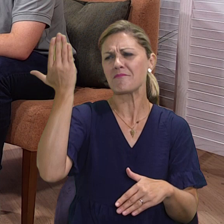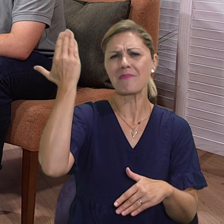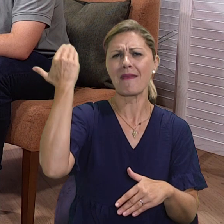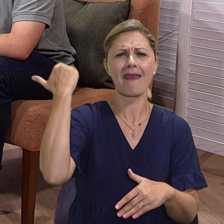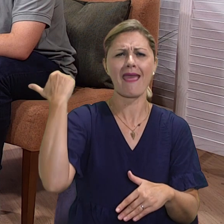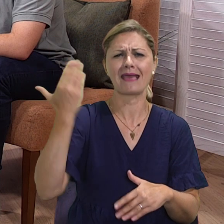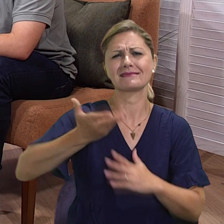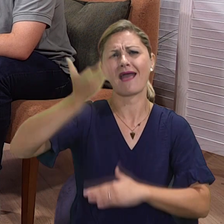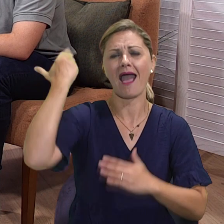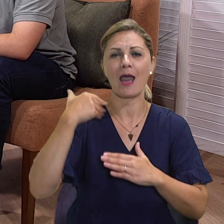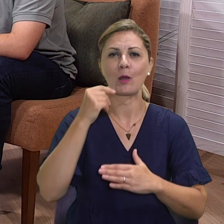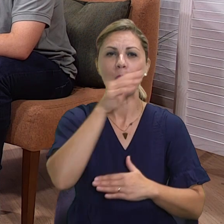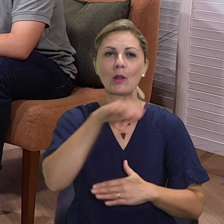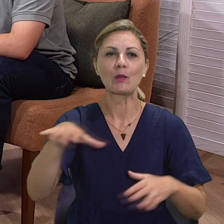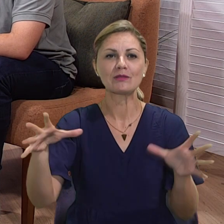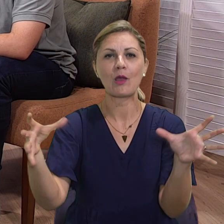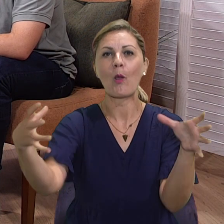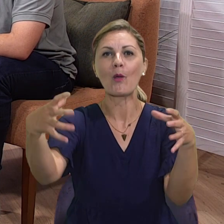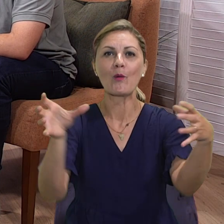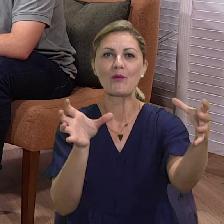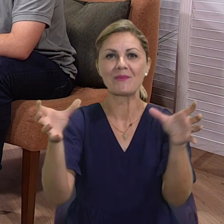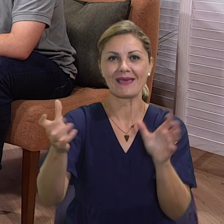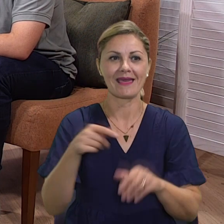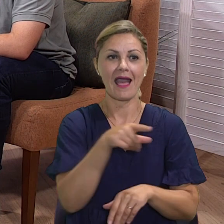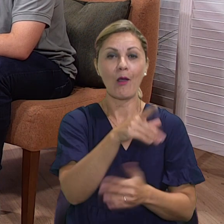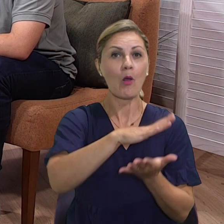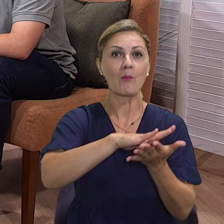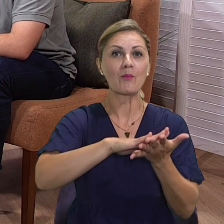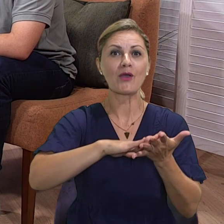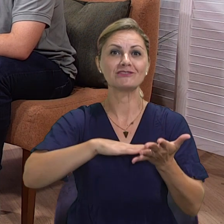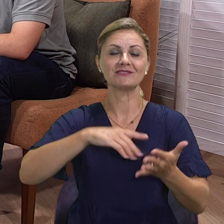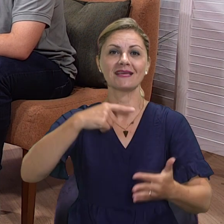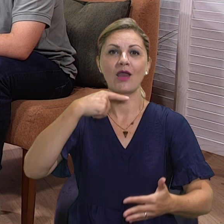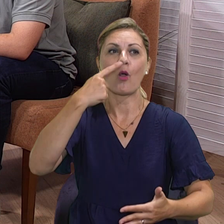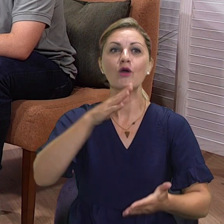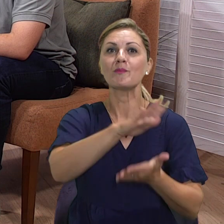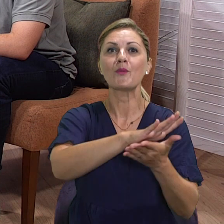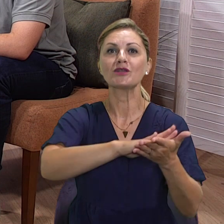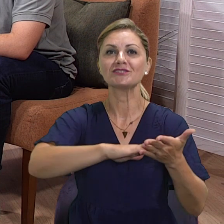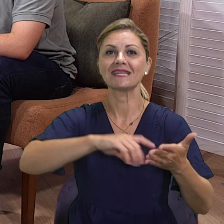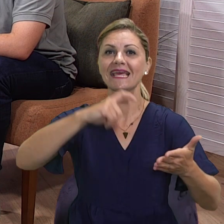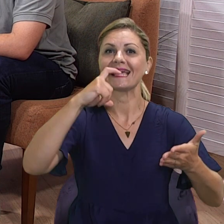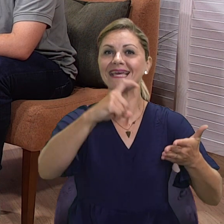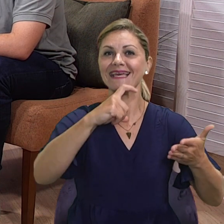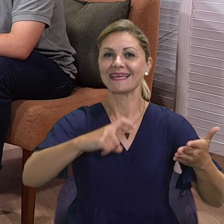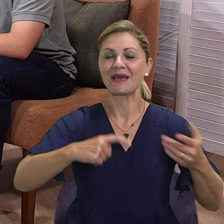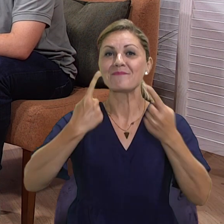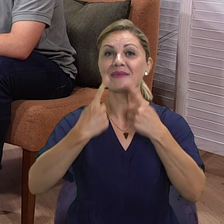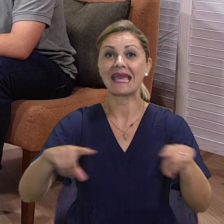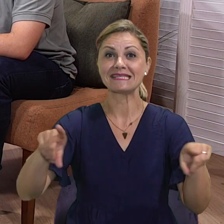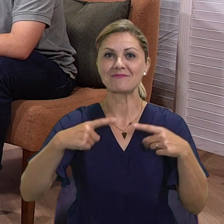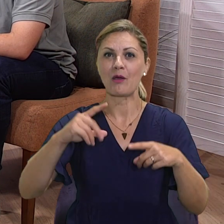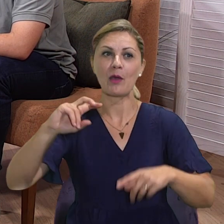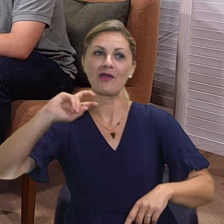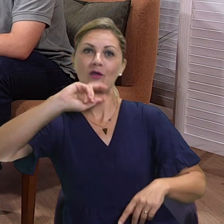ljudi okupili i onda bi kao društvo jedan drugome dobaciva u obliku stihova. To se zvalo napivavanje. I